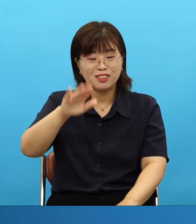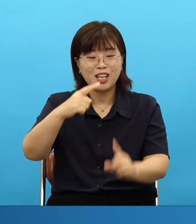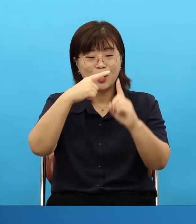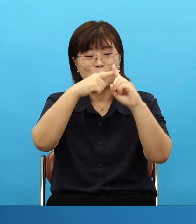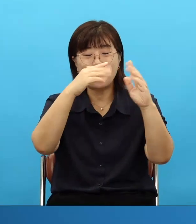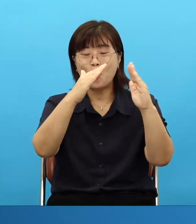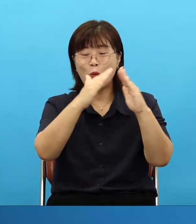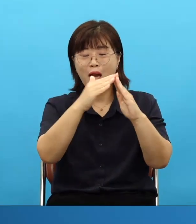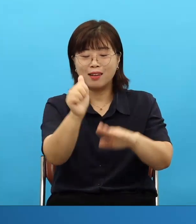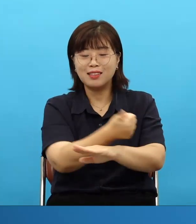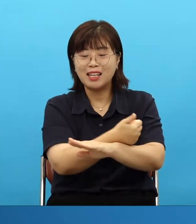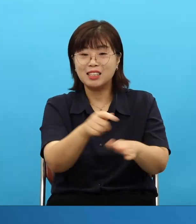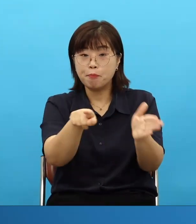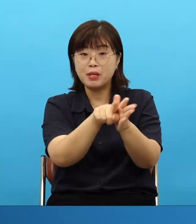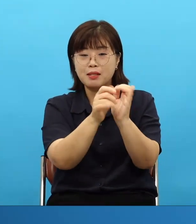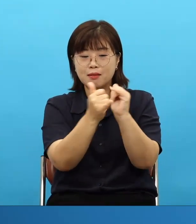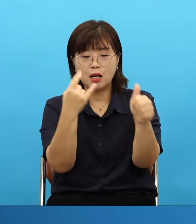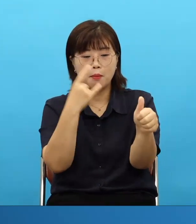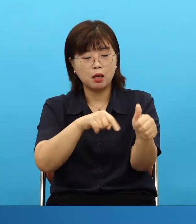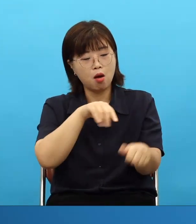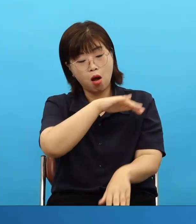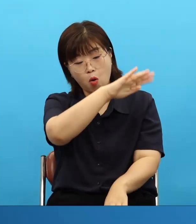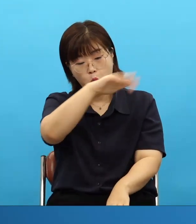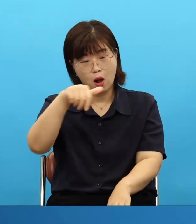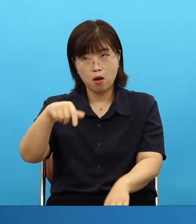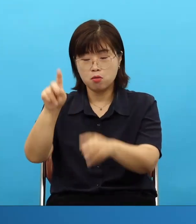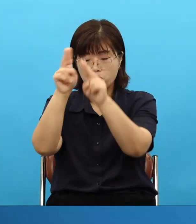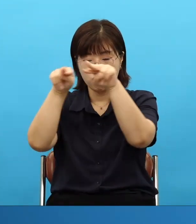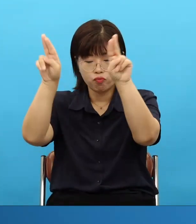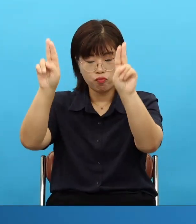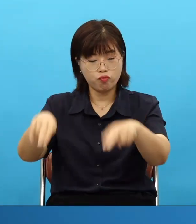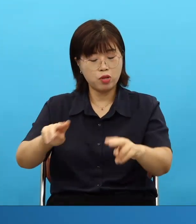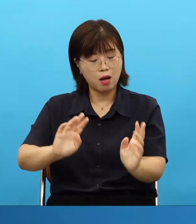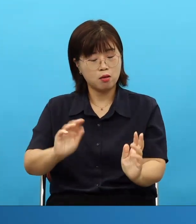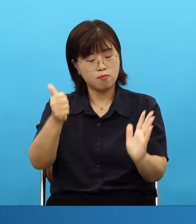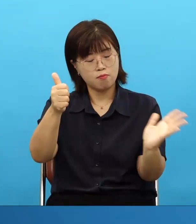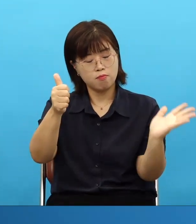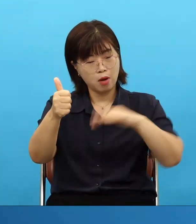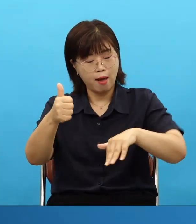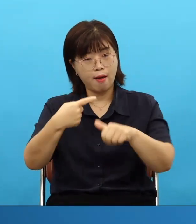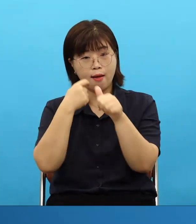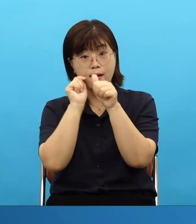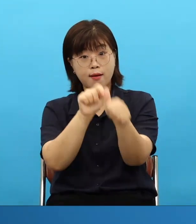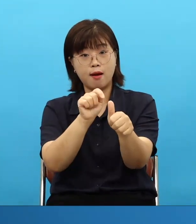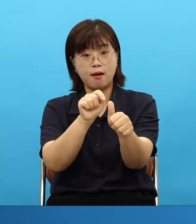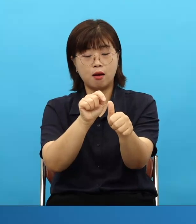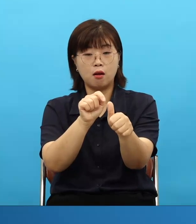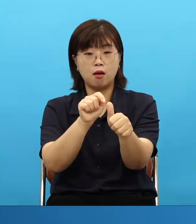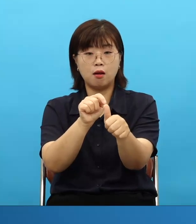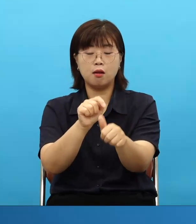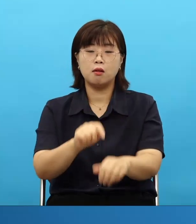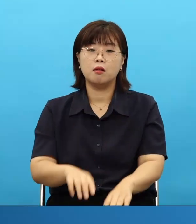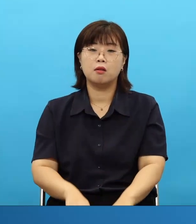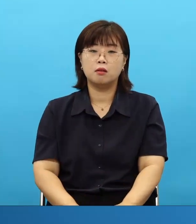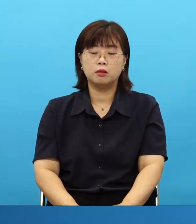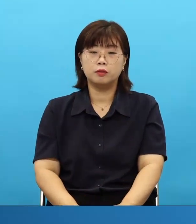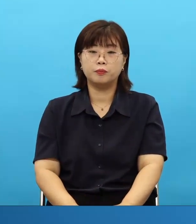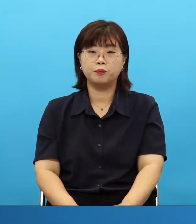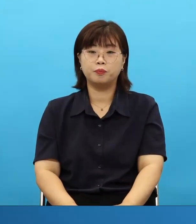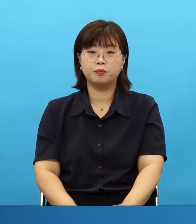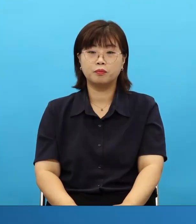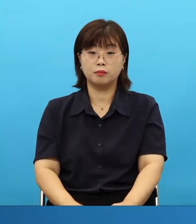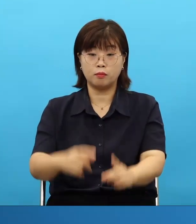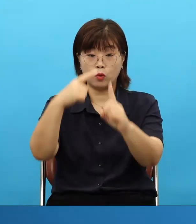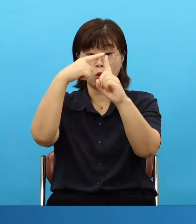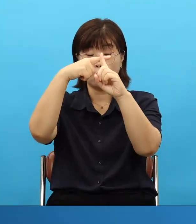problem was that they even made churchgoers, Christians, go and bow before these temples and shrines. 대단하죠. 일본이 말이요. How does that make 교회에다가 sense? 그 신사